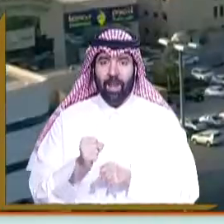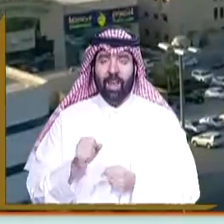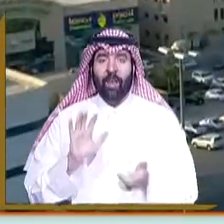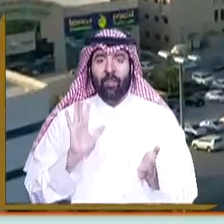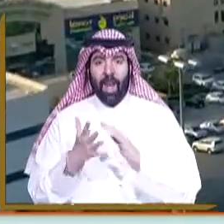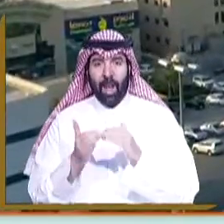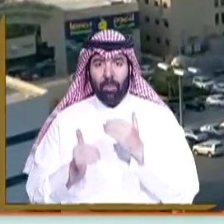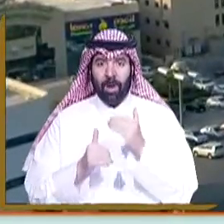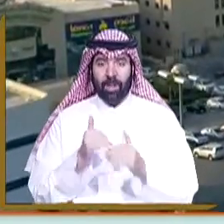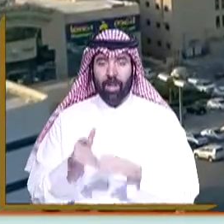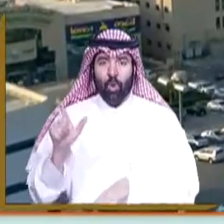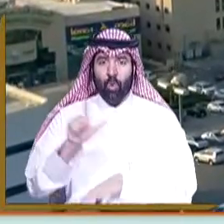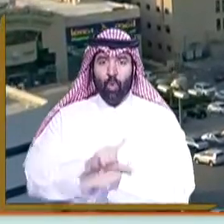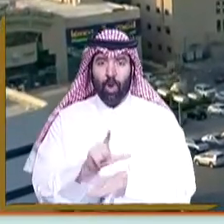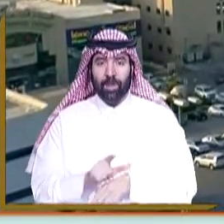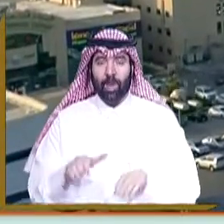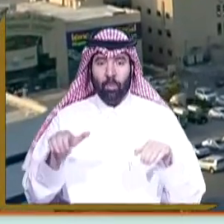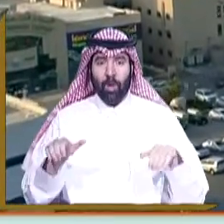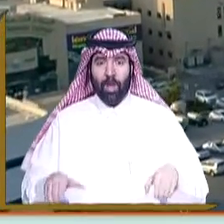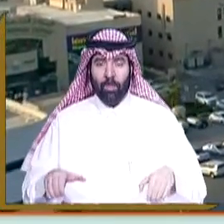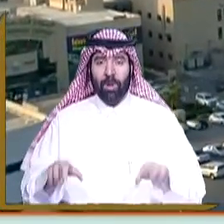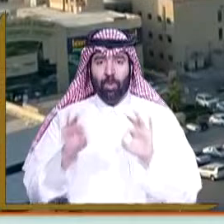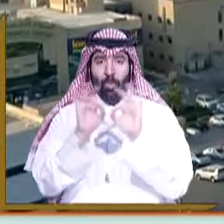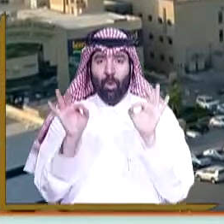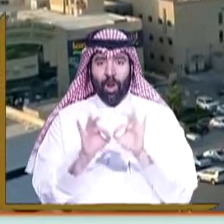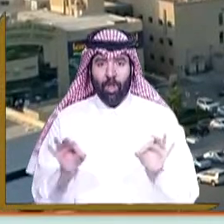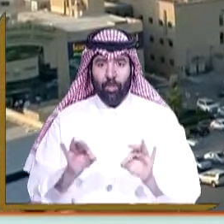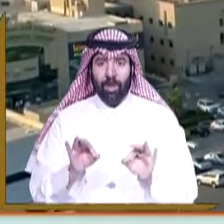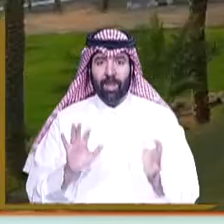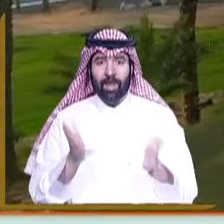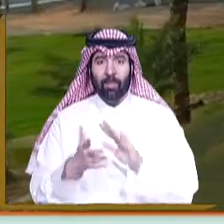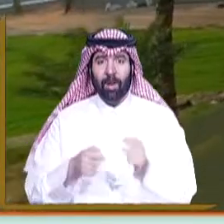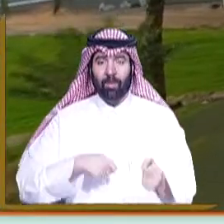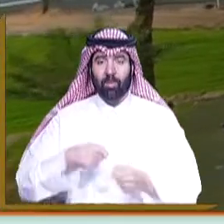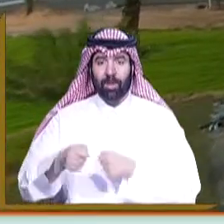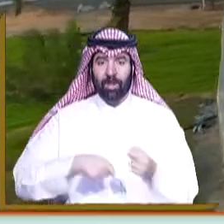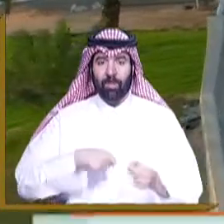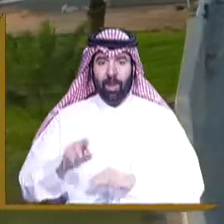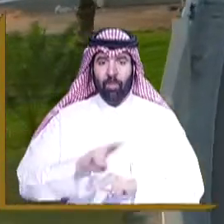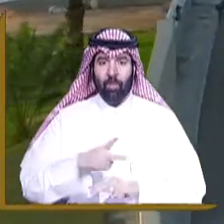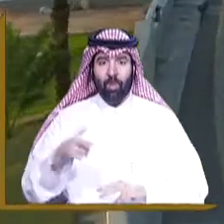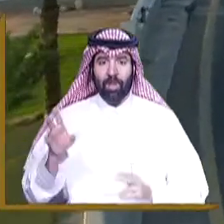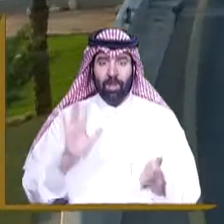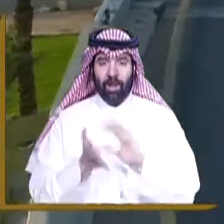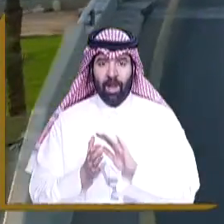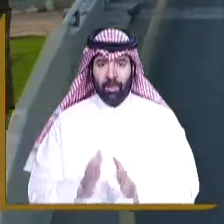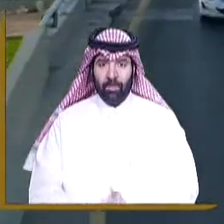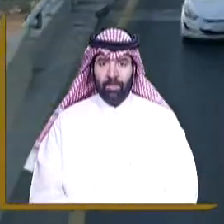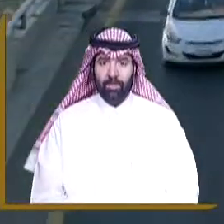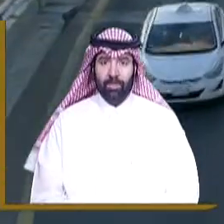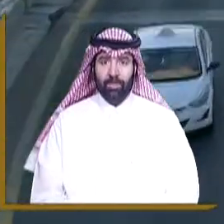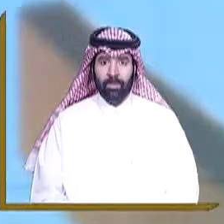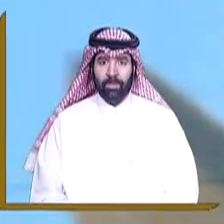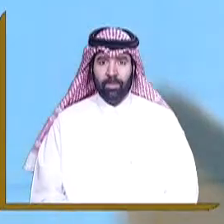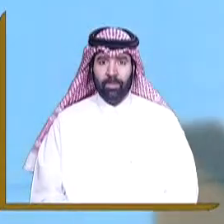التنفيذيين ورؤساء لمنظمات دولية وكبار المستثمرين من مختلف دول العالم.